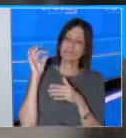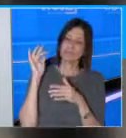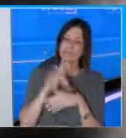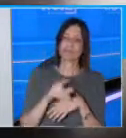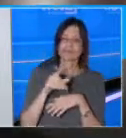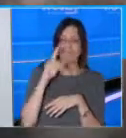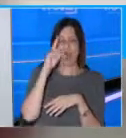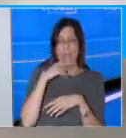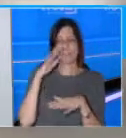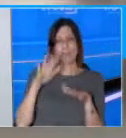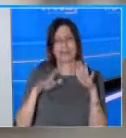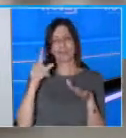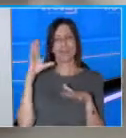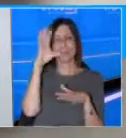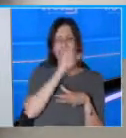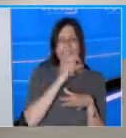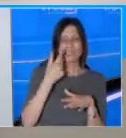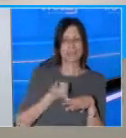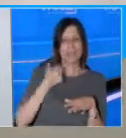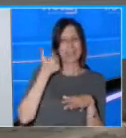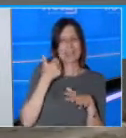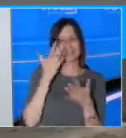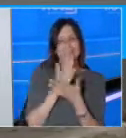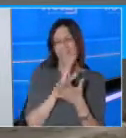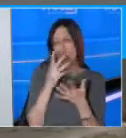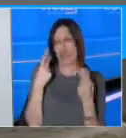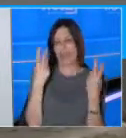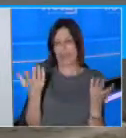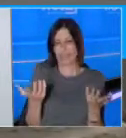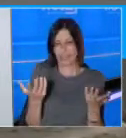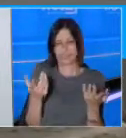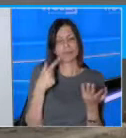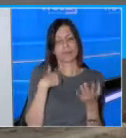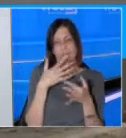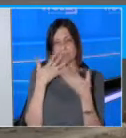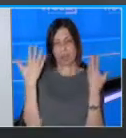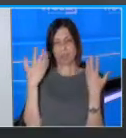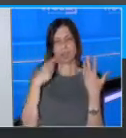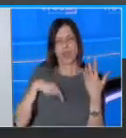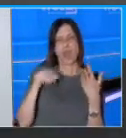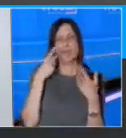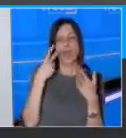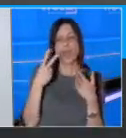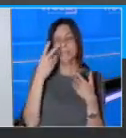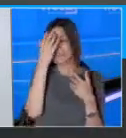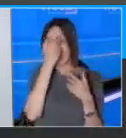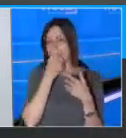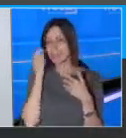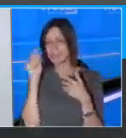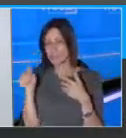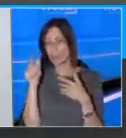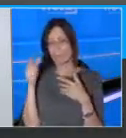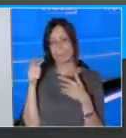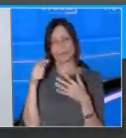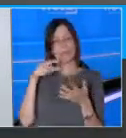באמת נקרא לזה מנהיג שאיבד רלוונציה, אבל אין ספק שכשכולם רואים את החמאס שם, הם